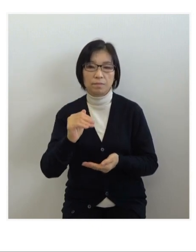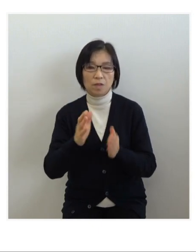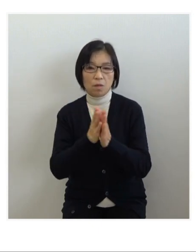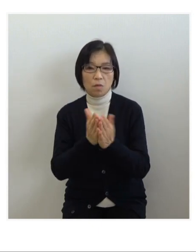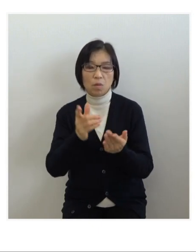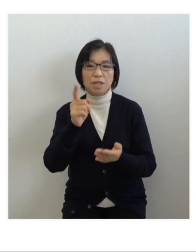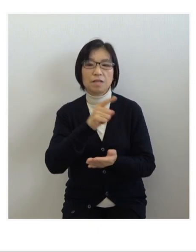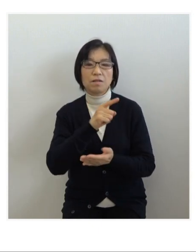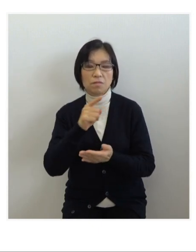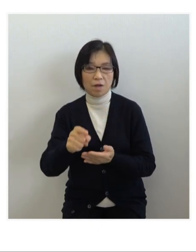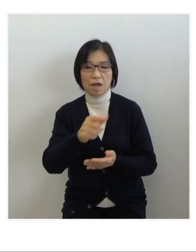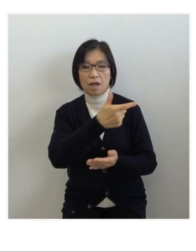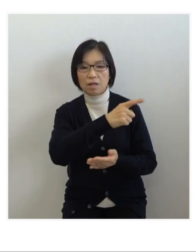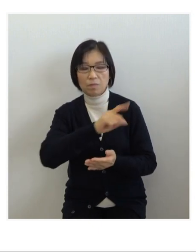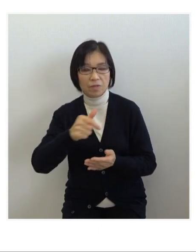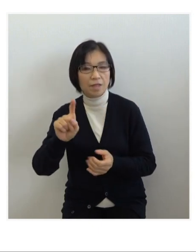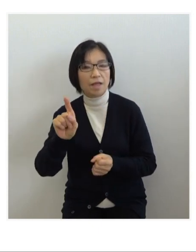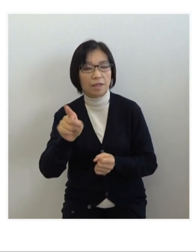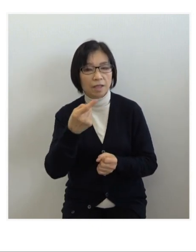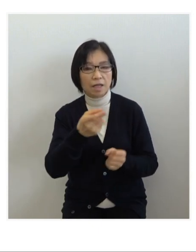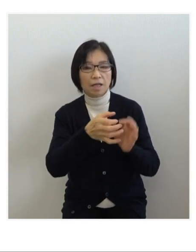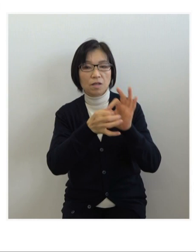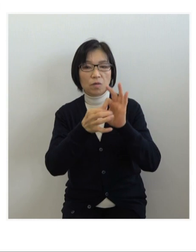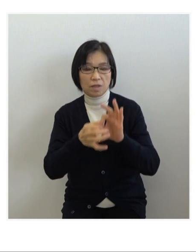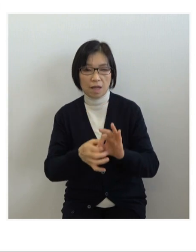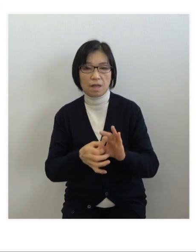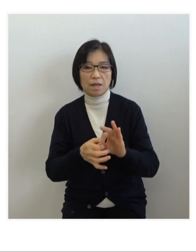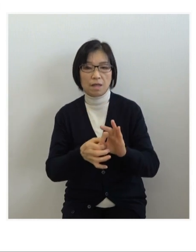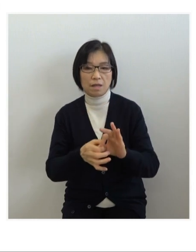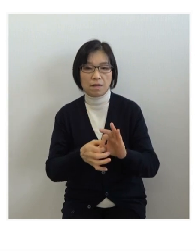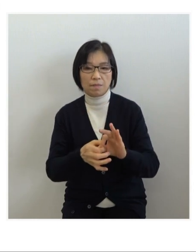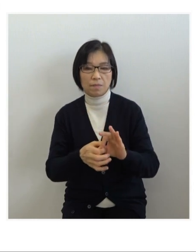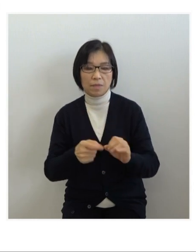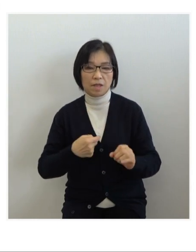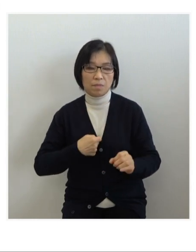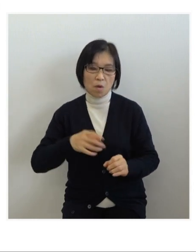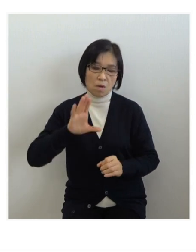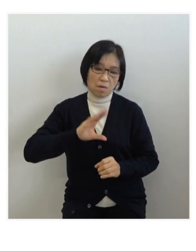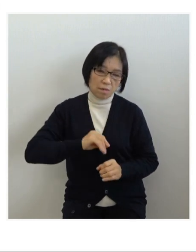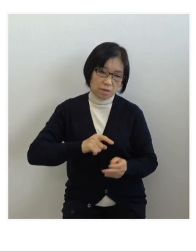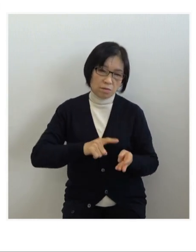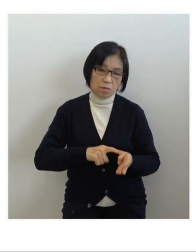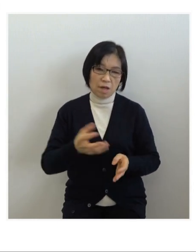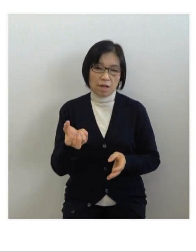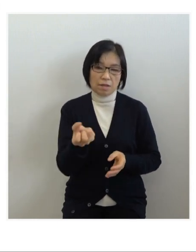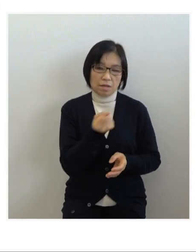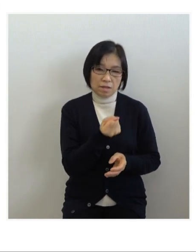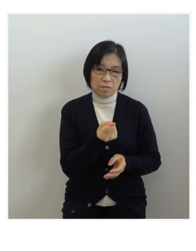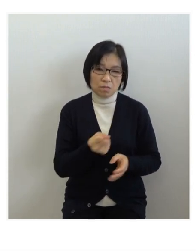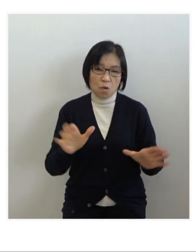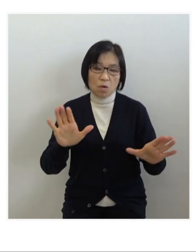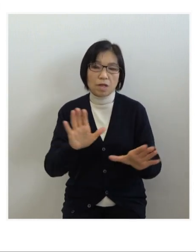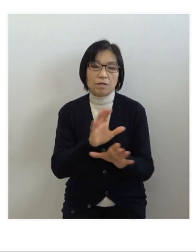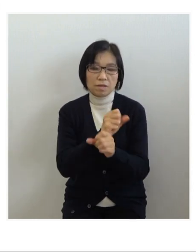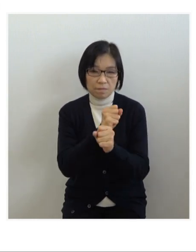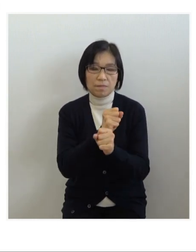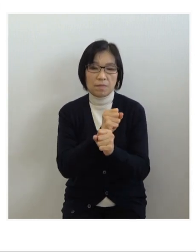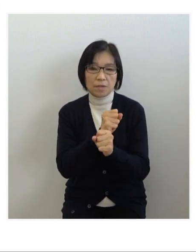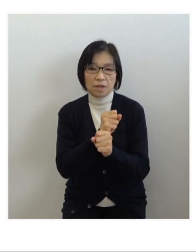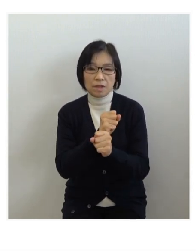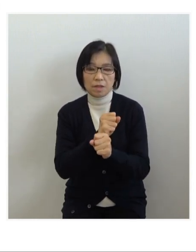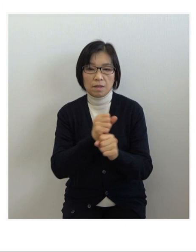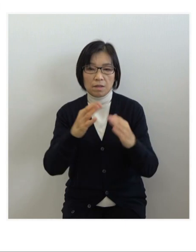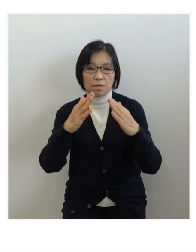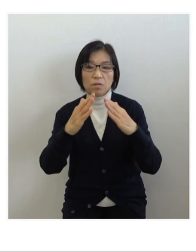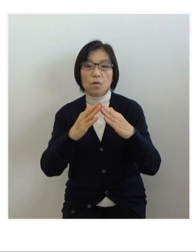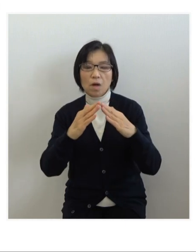は様々なきっかけにより意欲や自信、元気を失ってしまい、外から